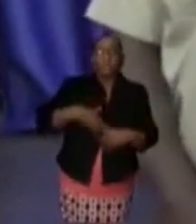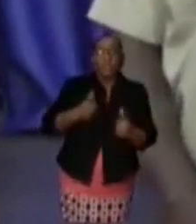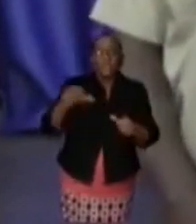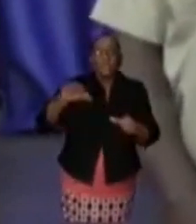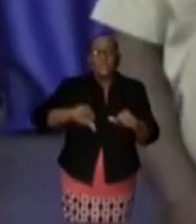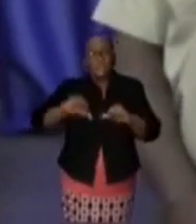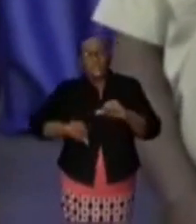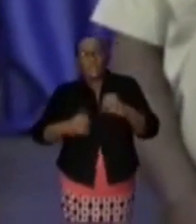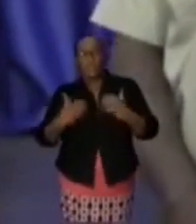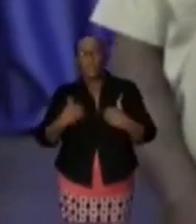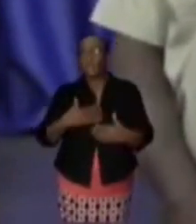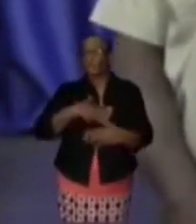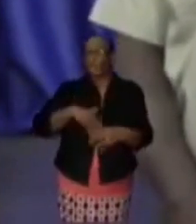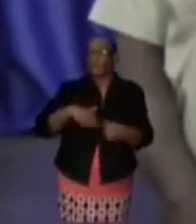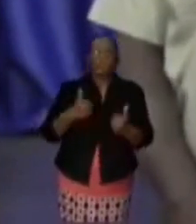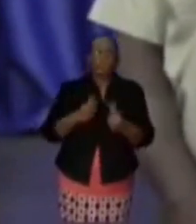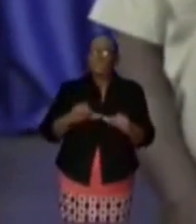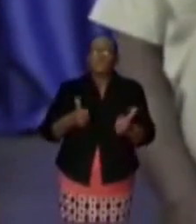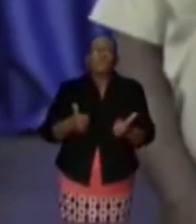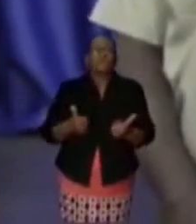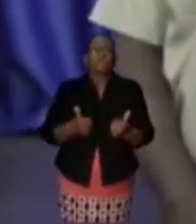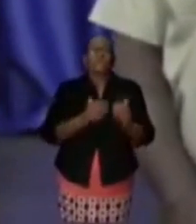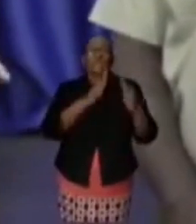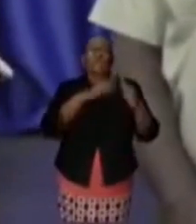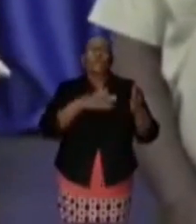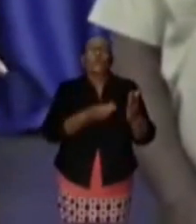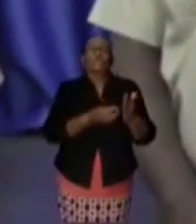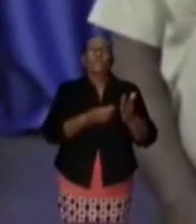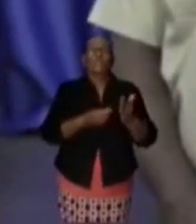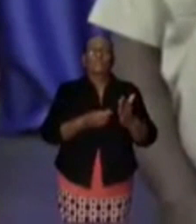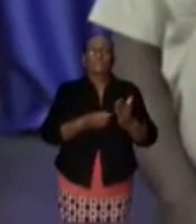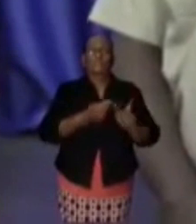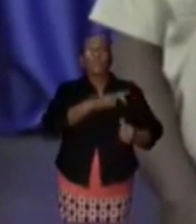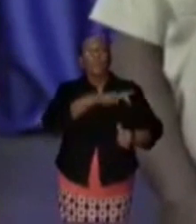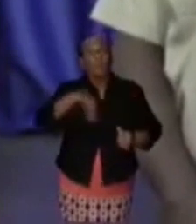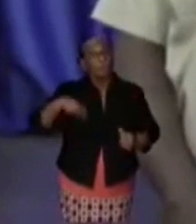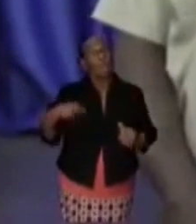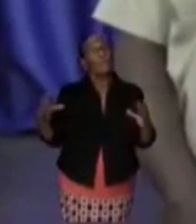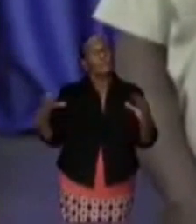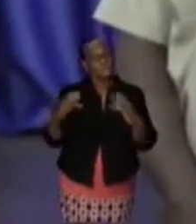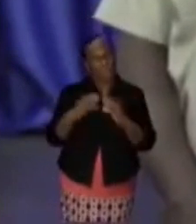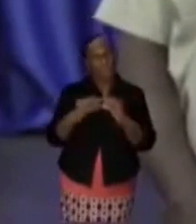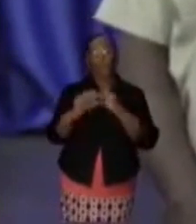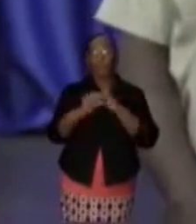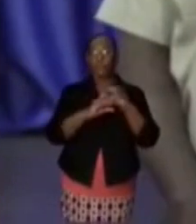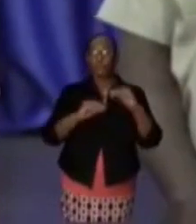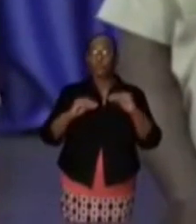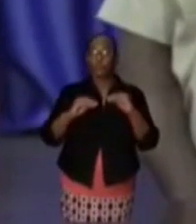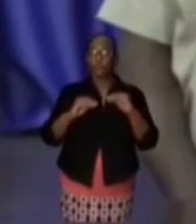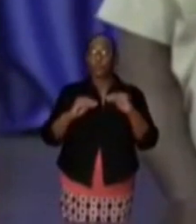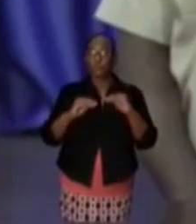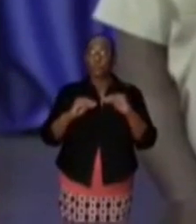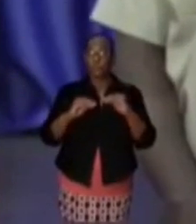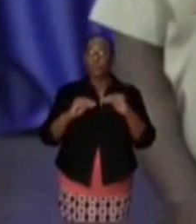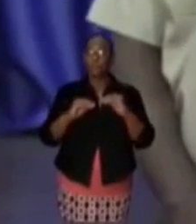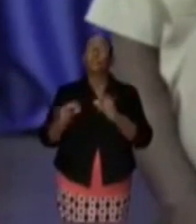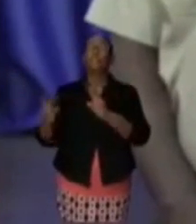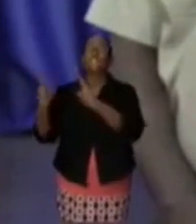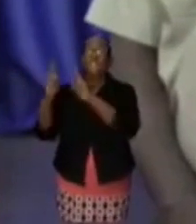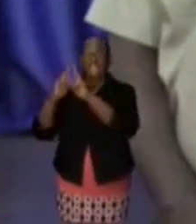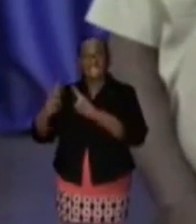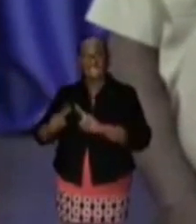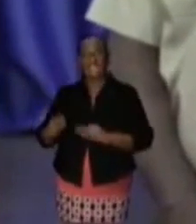de burger. Het zal doorwerken naar de gezinshuishouding. Wij hebben gezegd in nauwe samenspraak met ons